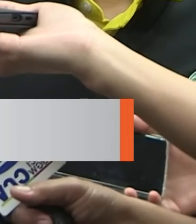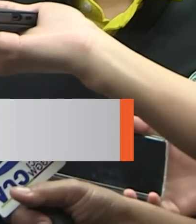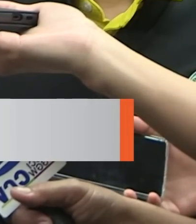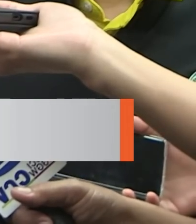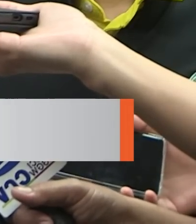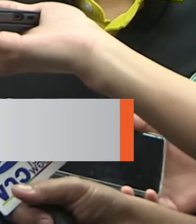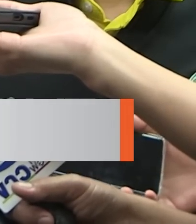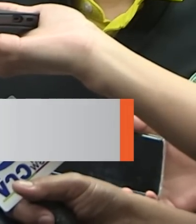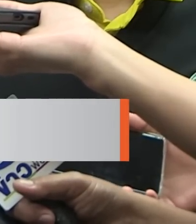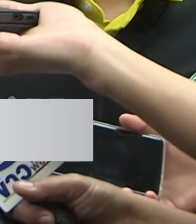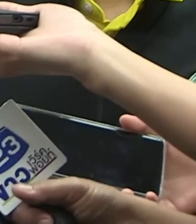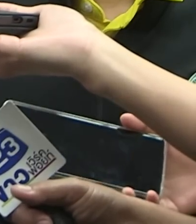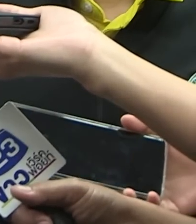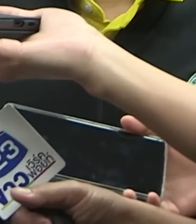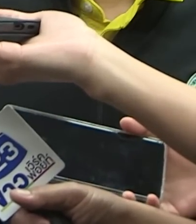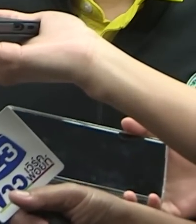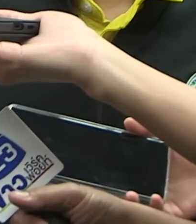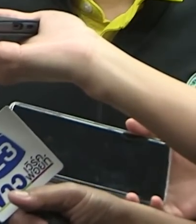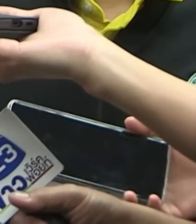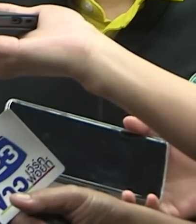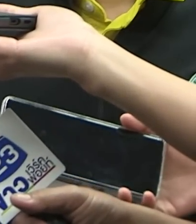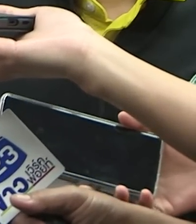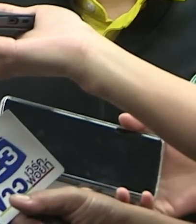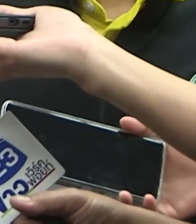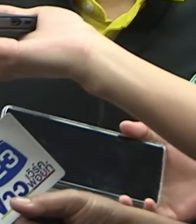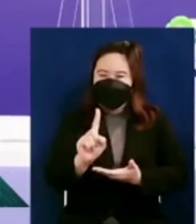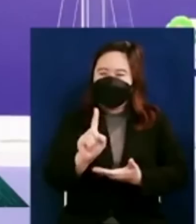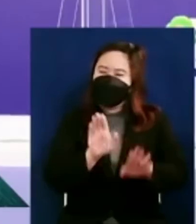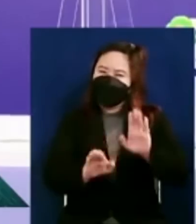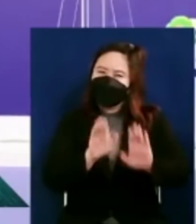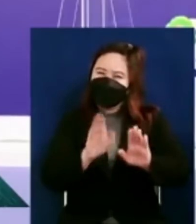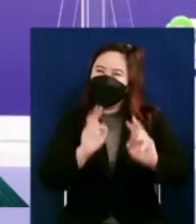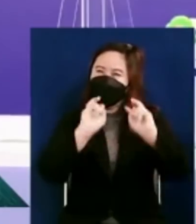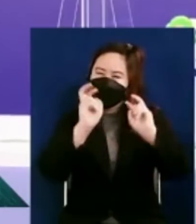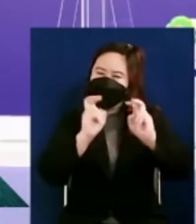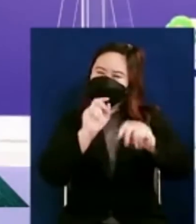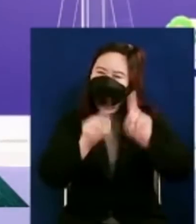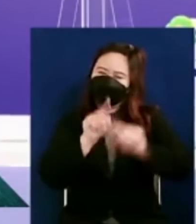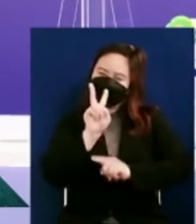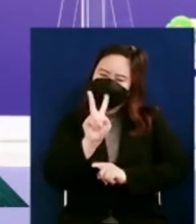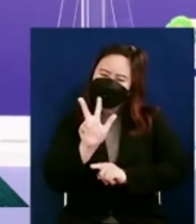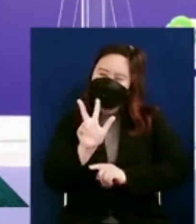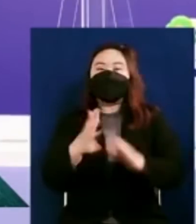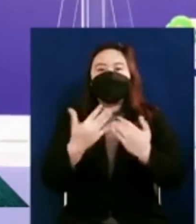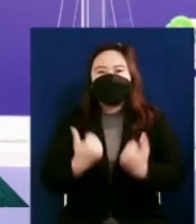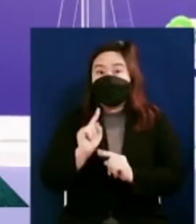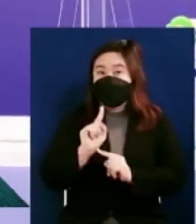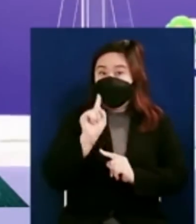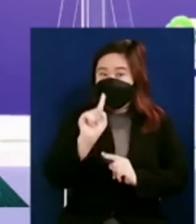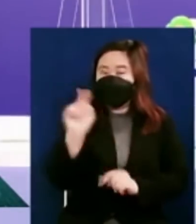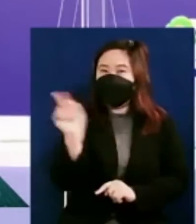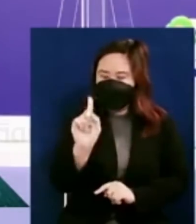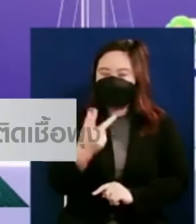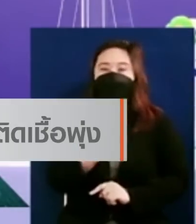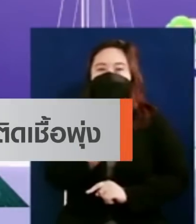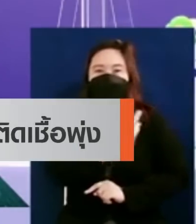ควบคุมและก็ป้องกันโรคนะครับชะลอการระบาดได้ครับผมครับ ประเด็นนะครับ ขณะที่นายแพทย์จักรรัฐพิทยาวงศ์อ